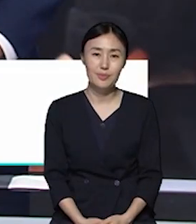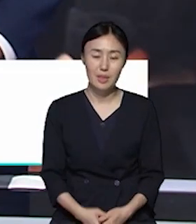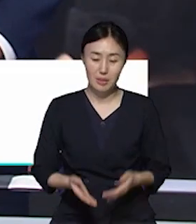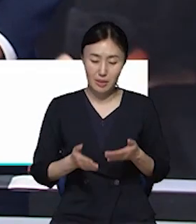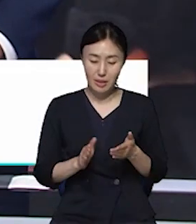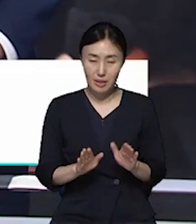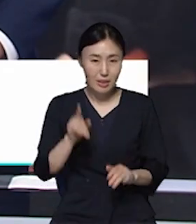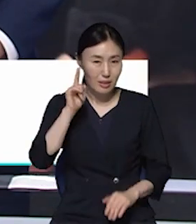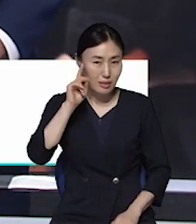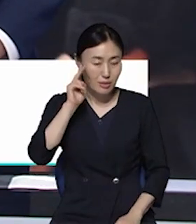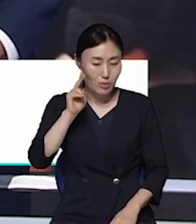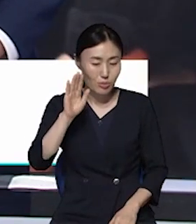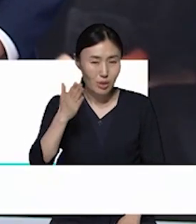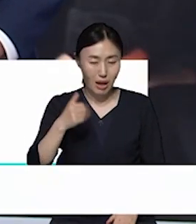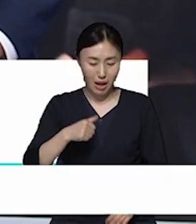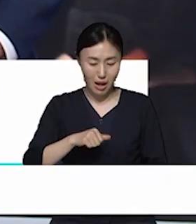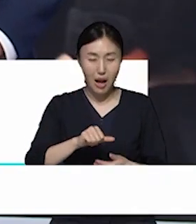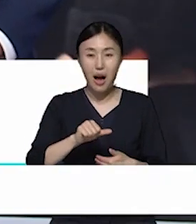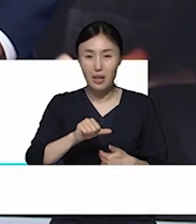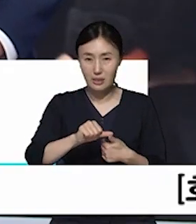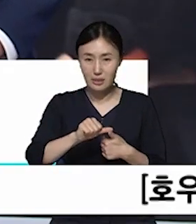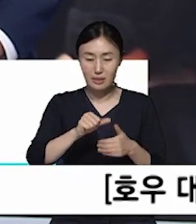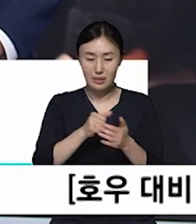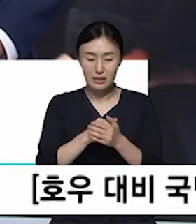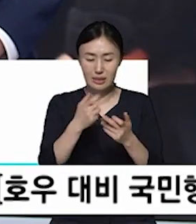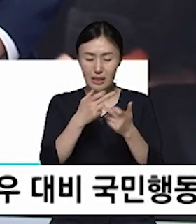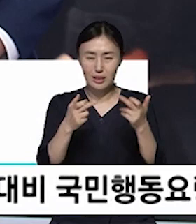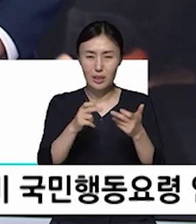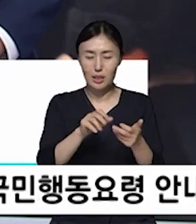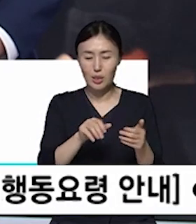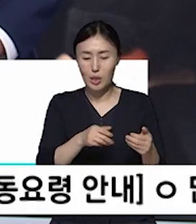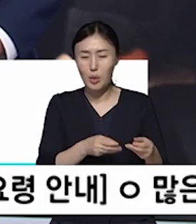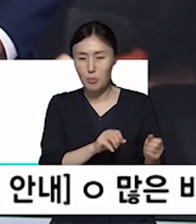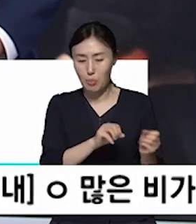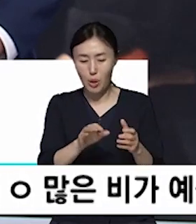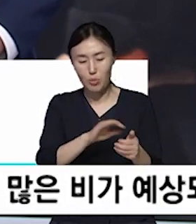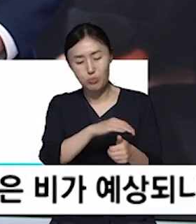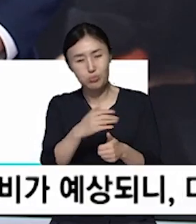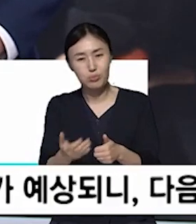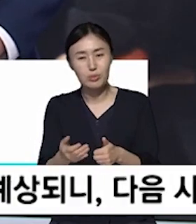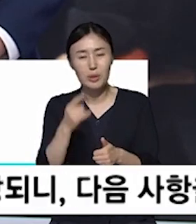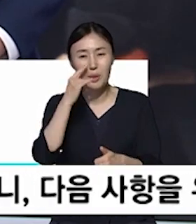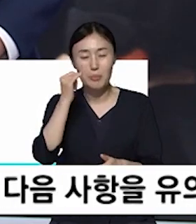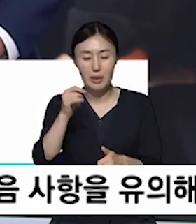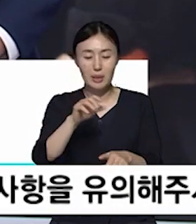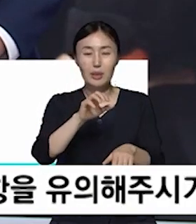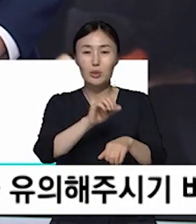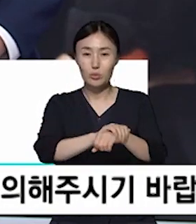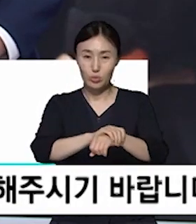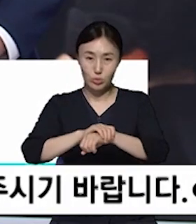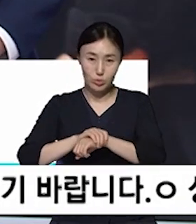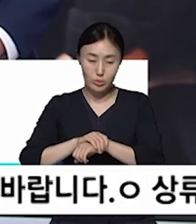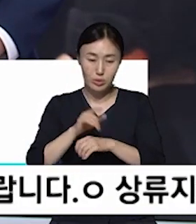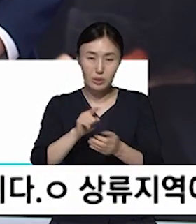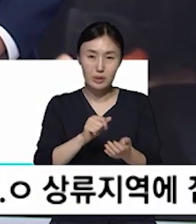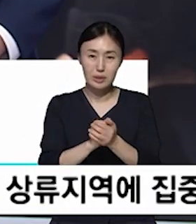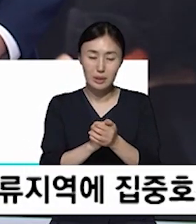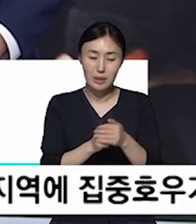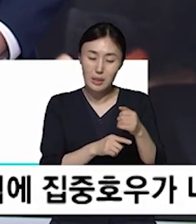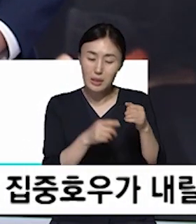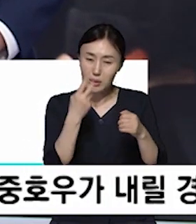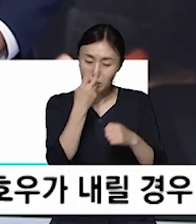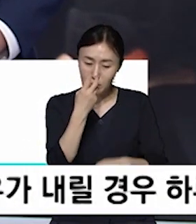생후 이틀 된 아들을 산채로 야산에 묻어 살해한 혐의를 받고 있는 친모가 구속됐습니다. 영장 실질심사의 모습을 드러낸